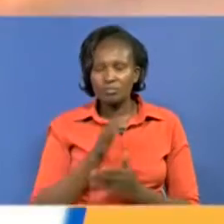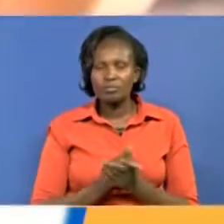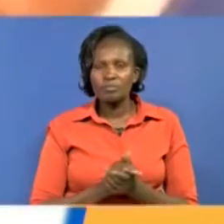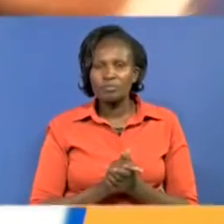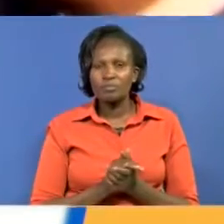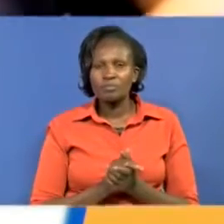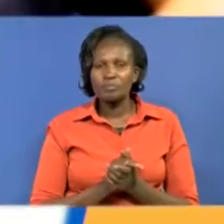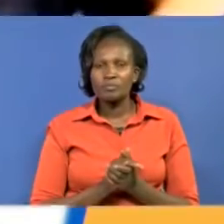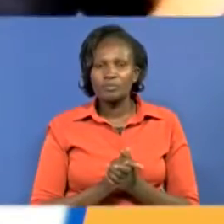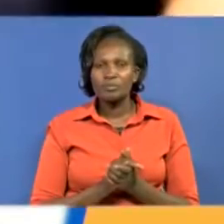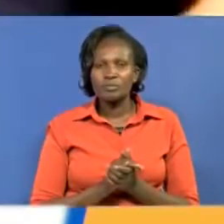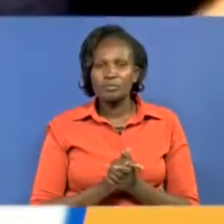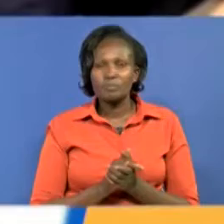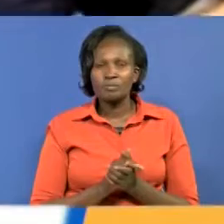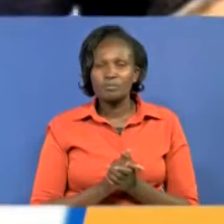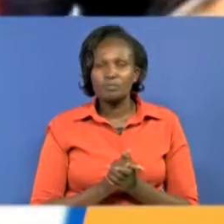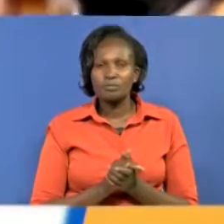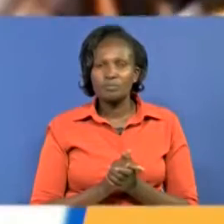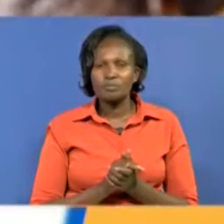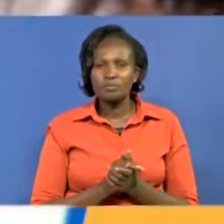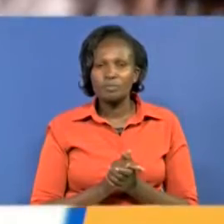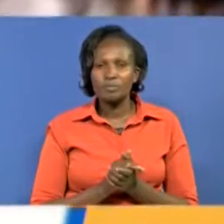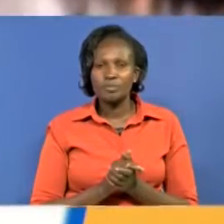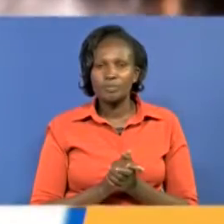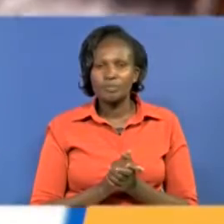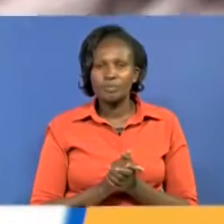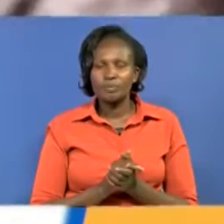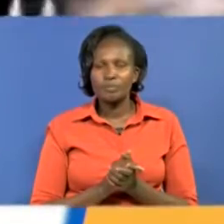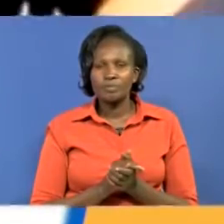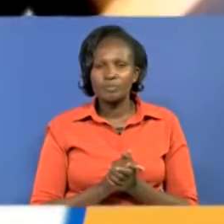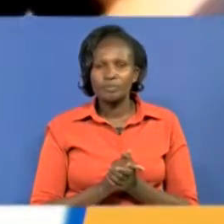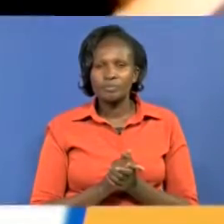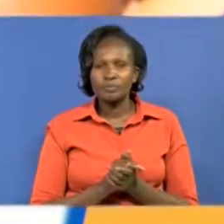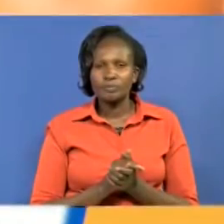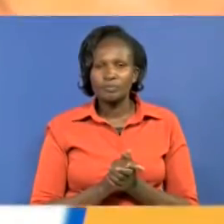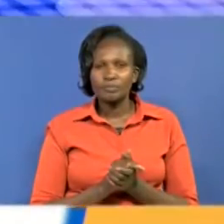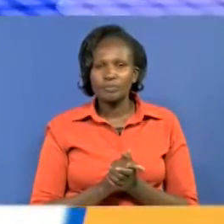Nikiripotia Jamvi la MBCIA, jina langu ni Mangicho Mola.